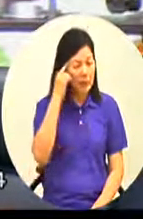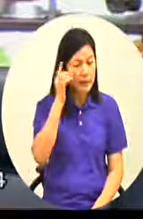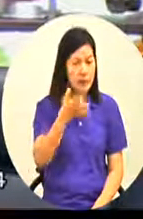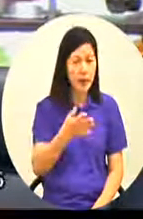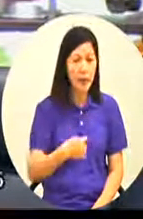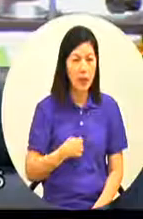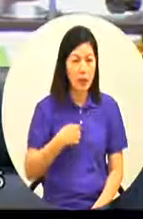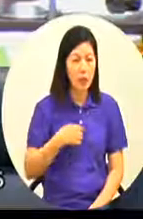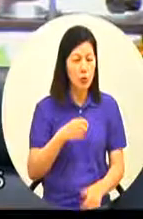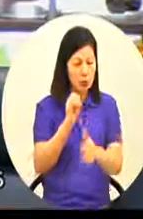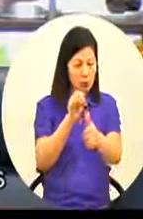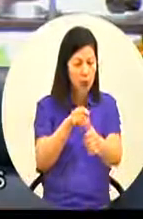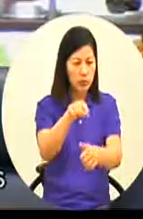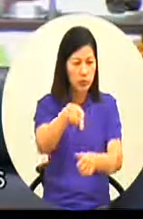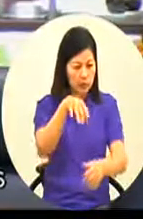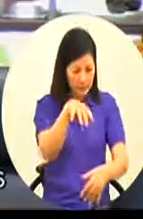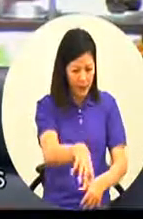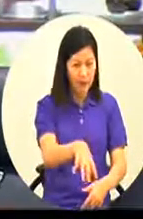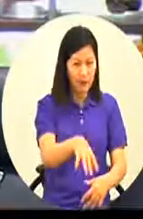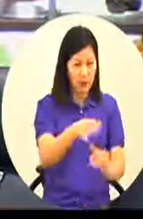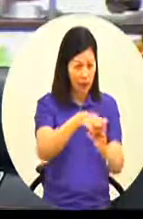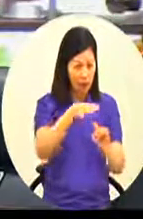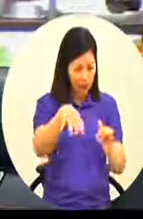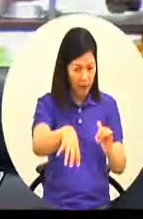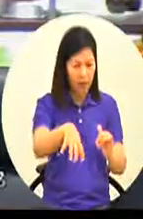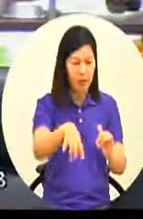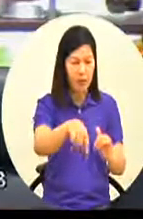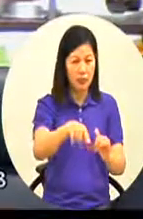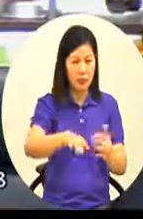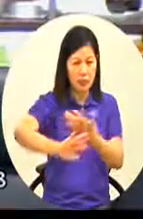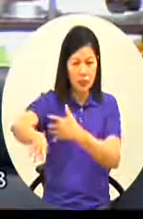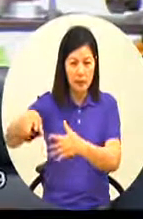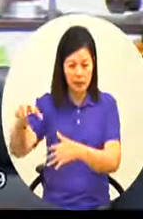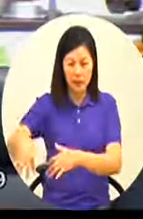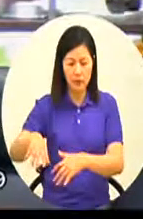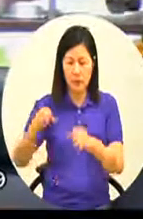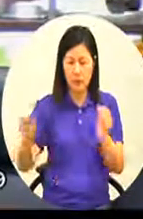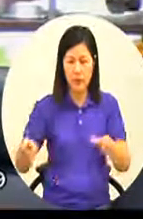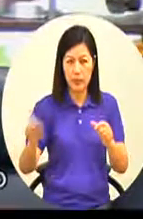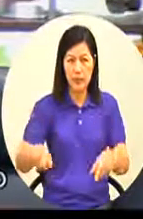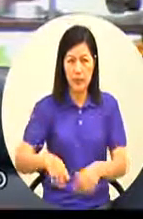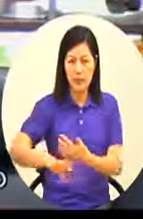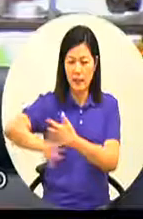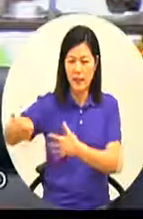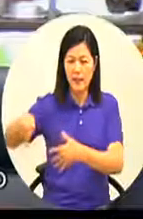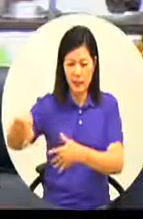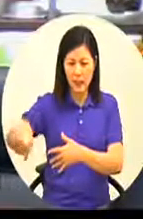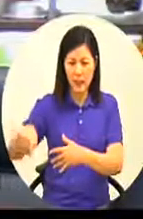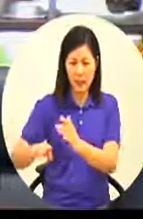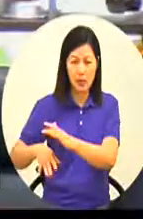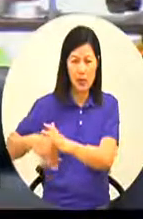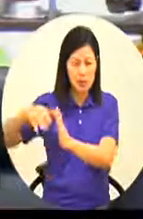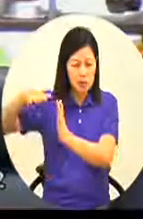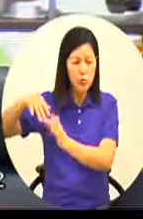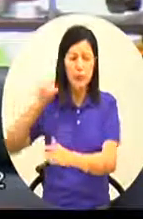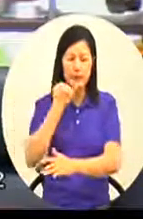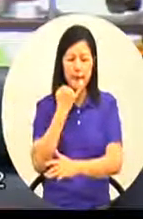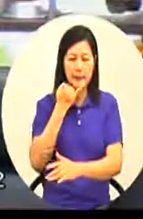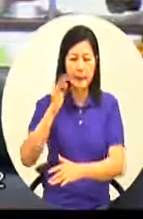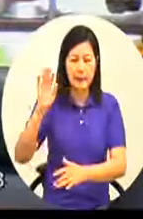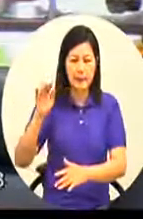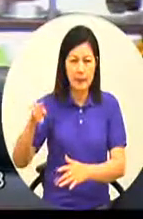的意思就是说这个地方跟其他的地方不一样，你其他地方可以允许它积水，可以